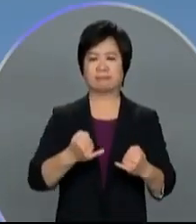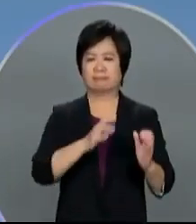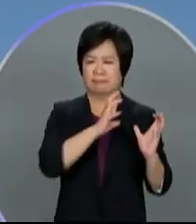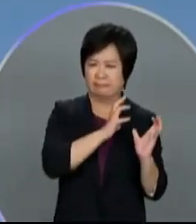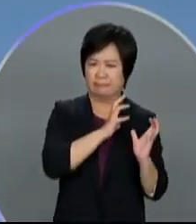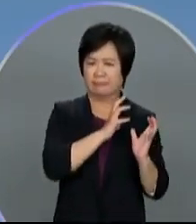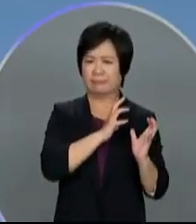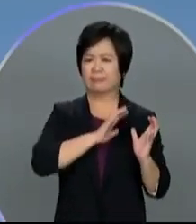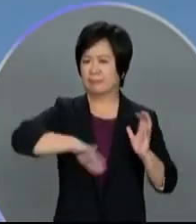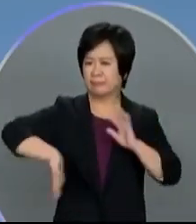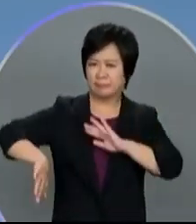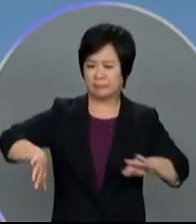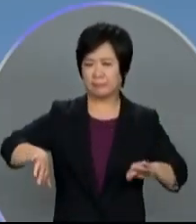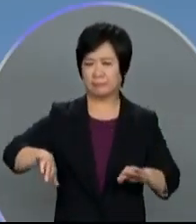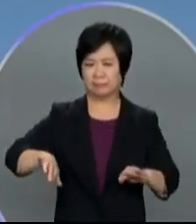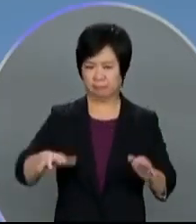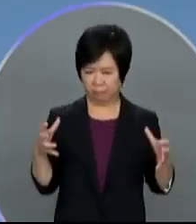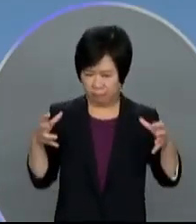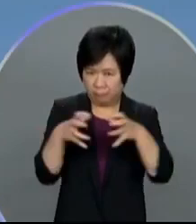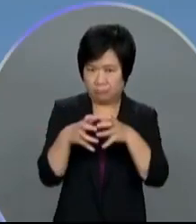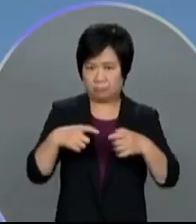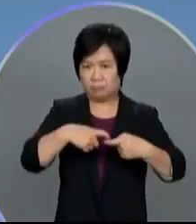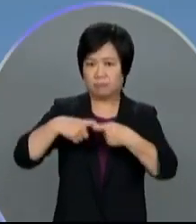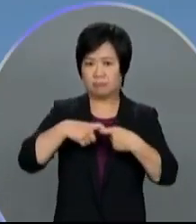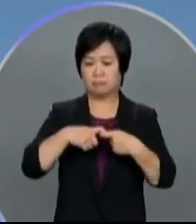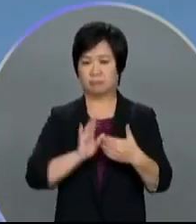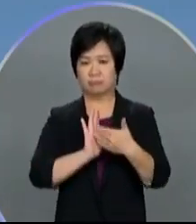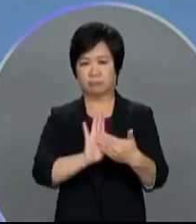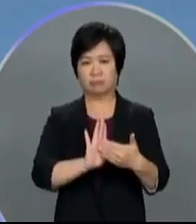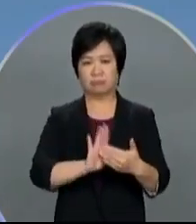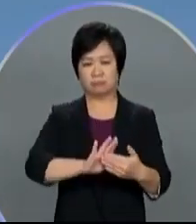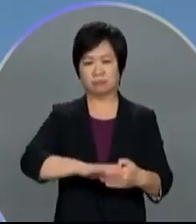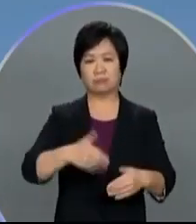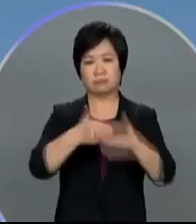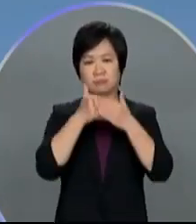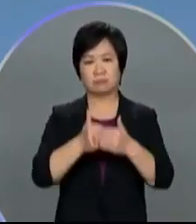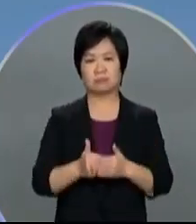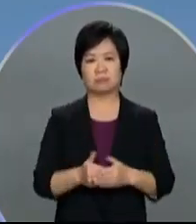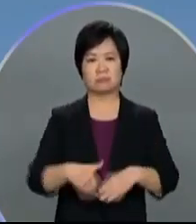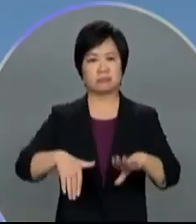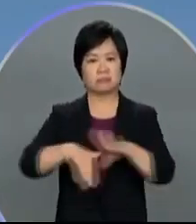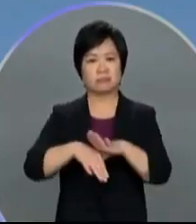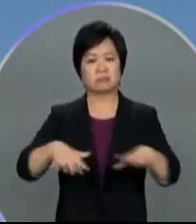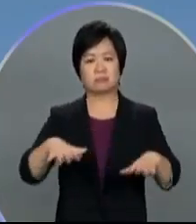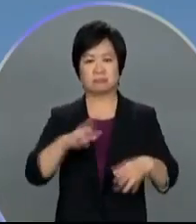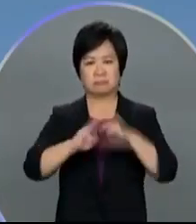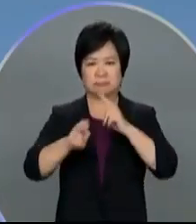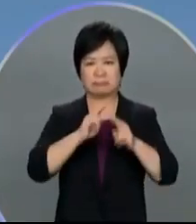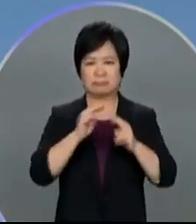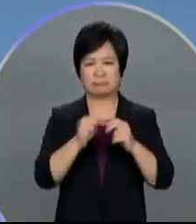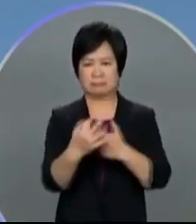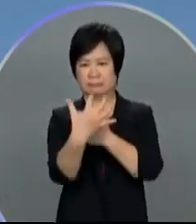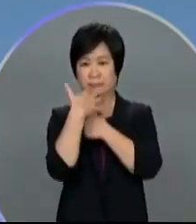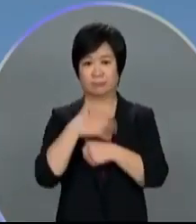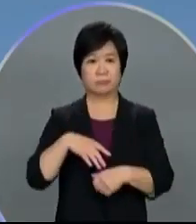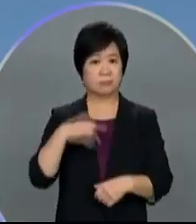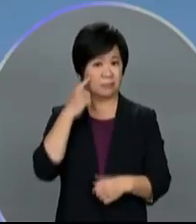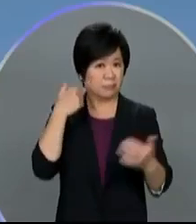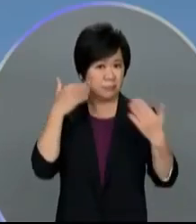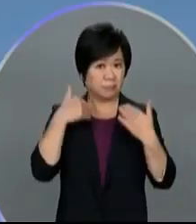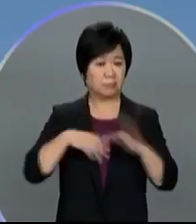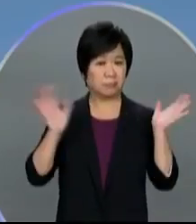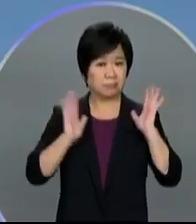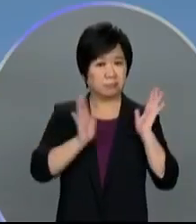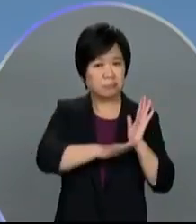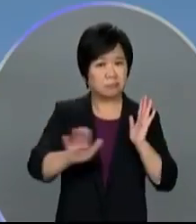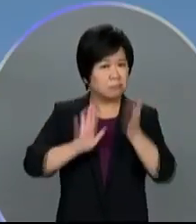袱，好好团结，一起抵御中国的文攻武吓，也请好好的想想子女的未来，不